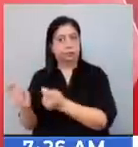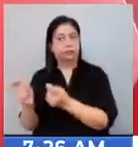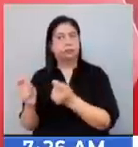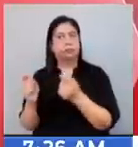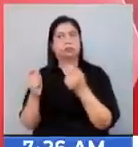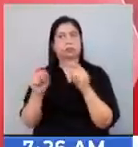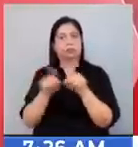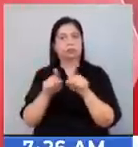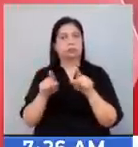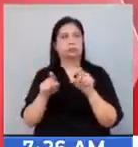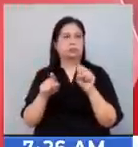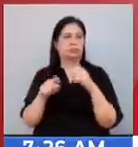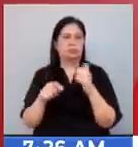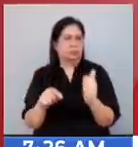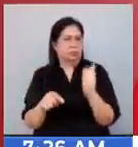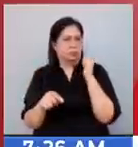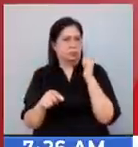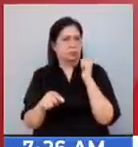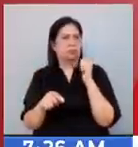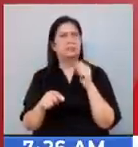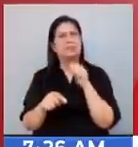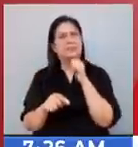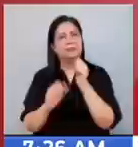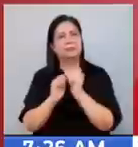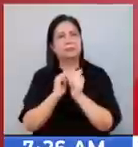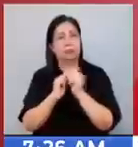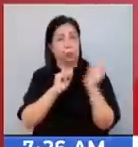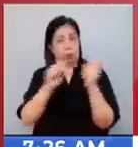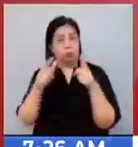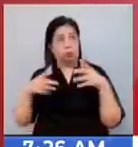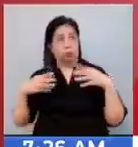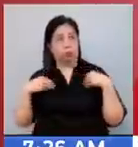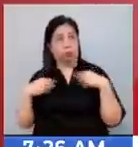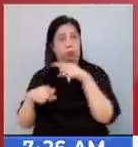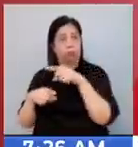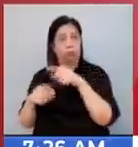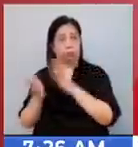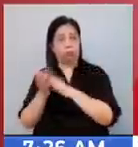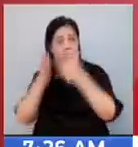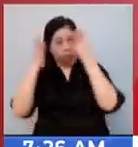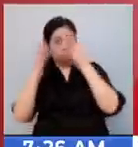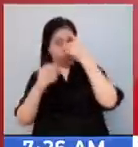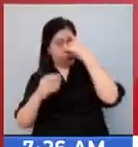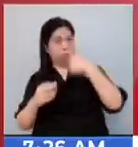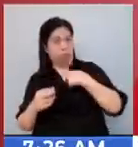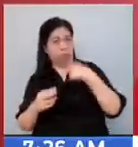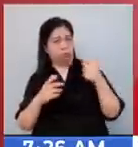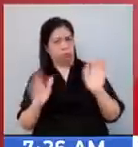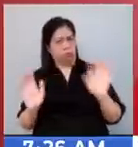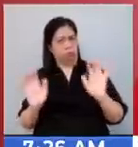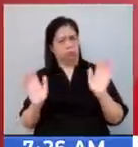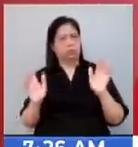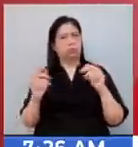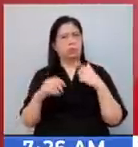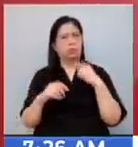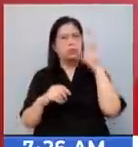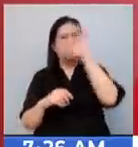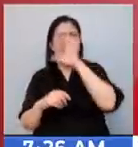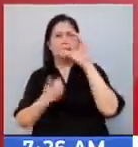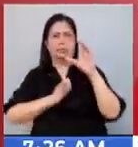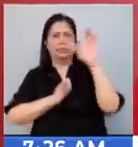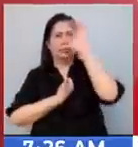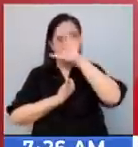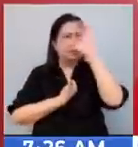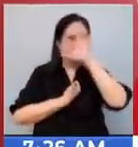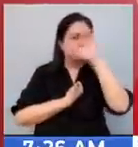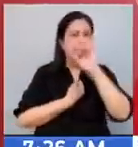ayaw naman po, hindi naman po kami lahat payag na doon kami sa school na yun. Kasi, nagsesearch po kami kung meron po ba yung